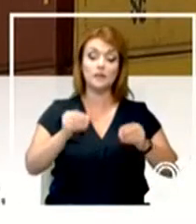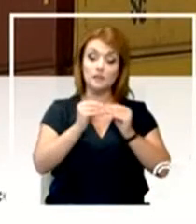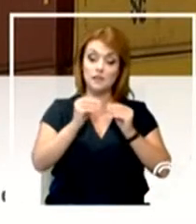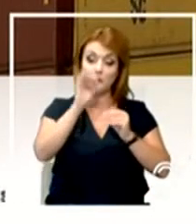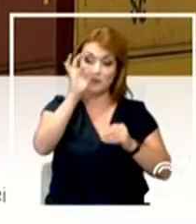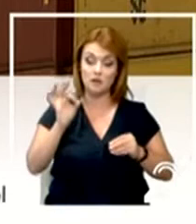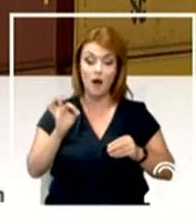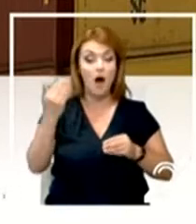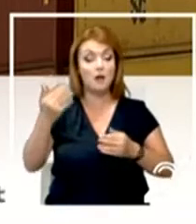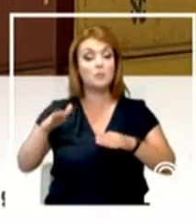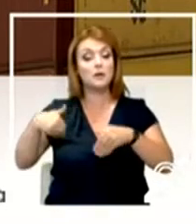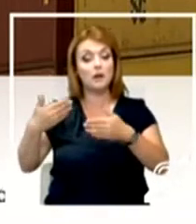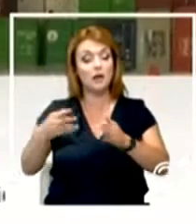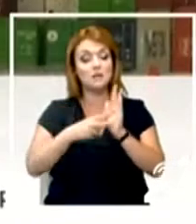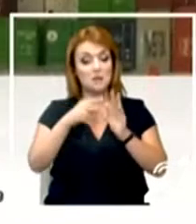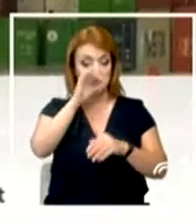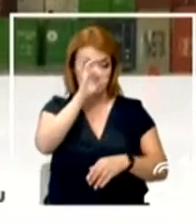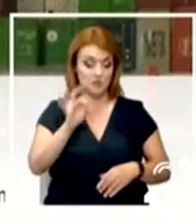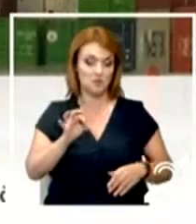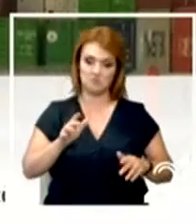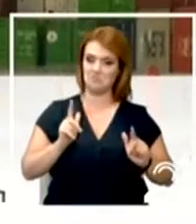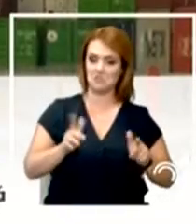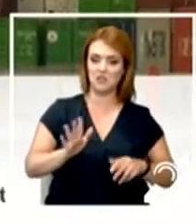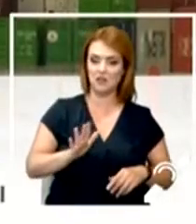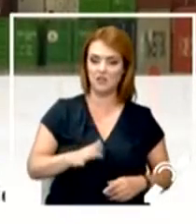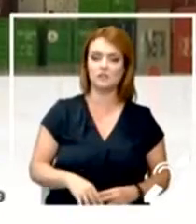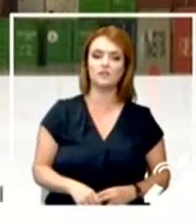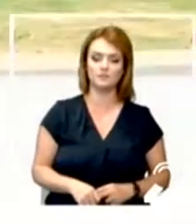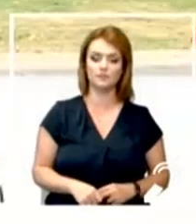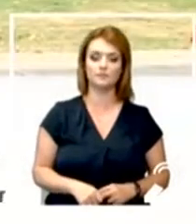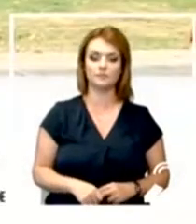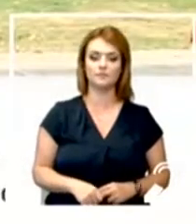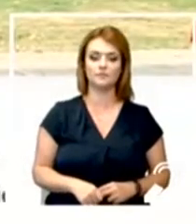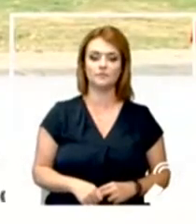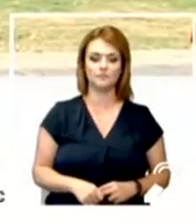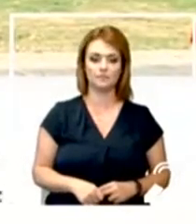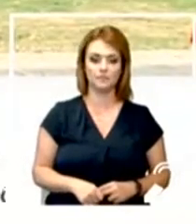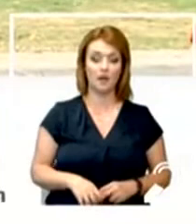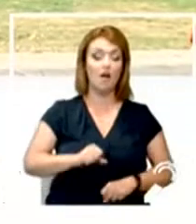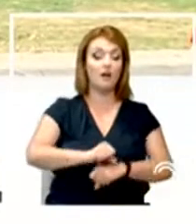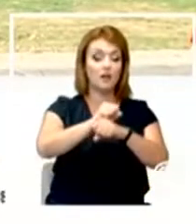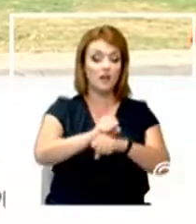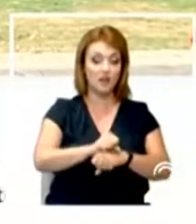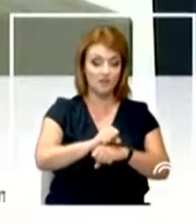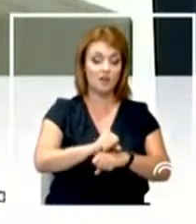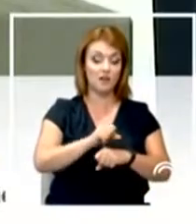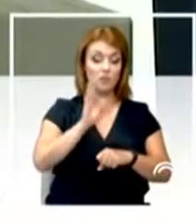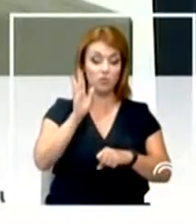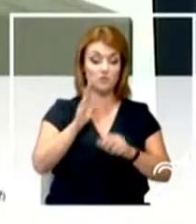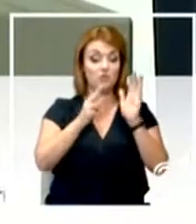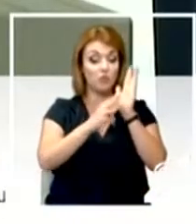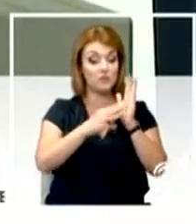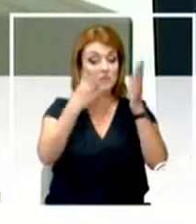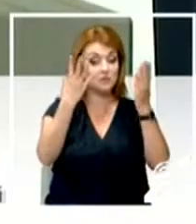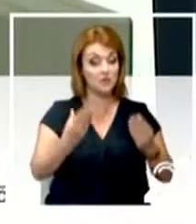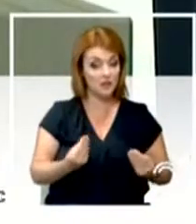mărfuri. 48% din containerele care vin sau pleacă din Marea Britanie trec prin acest port. Greva va dura cel puțin 8 zile, ceea